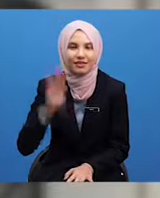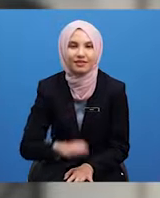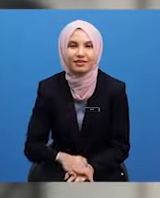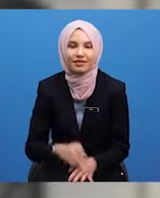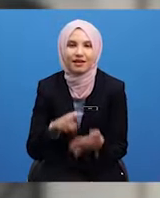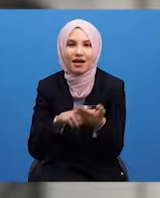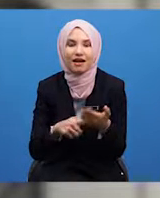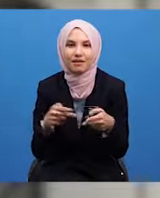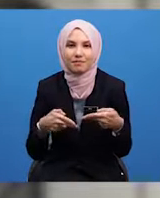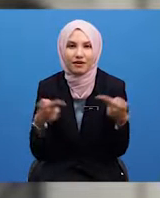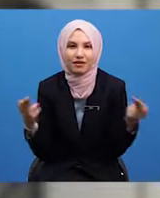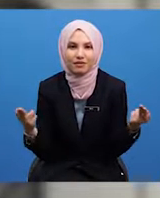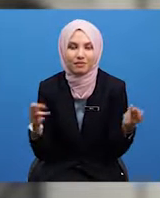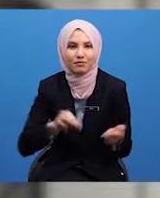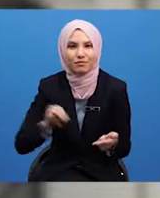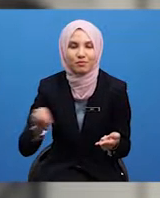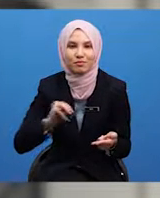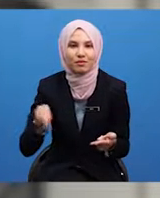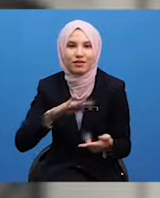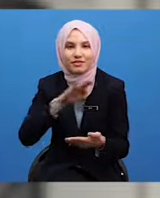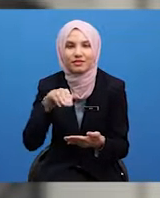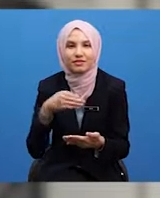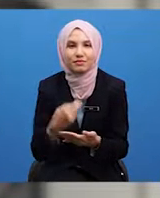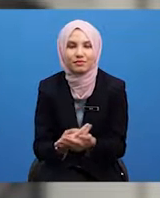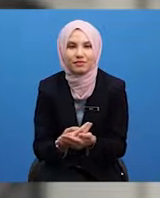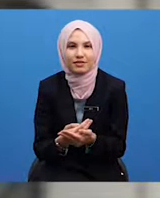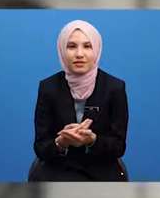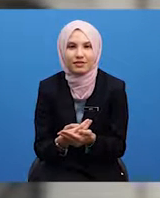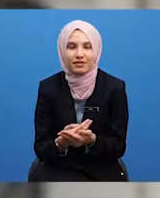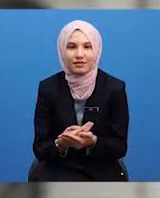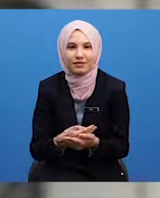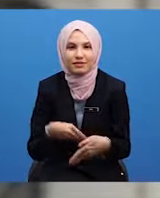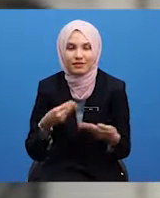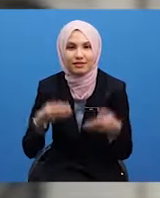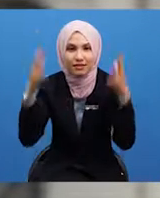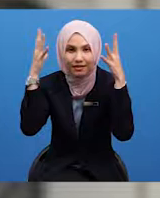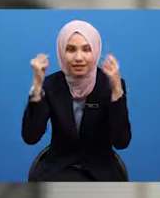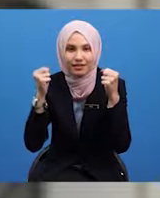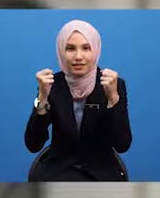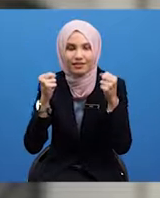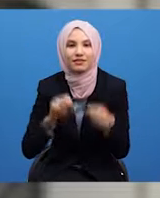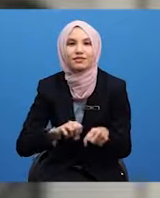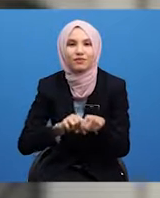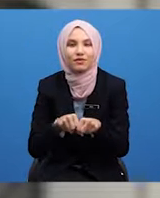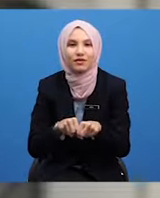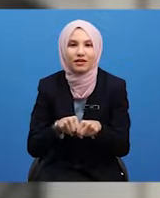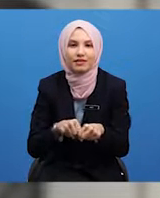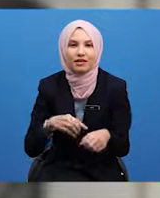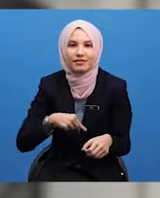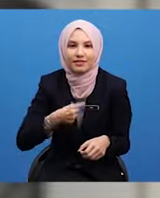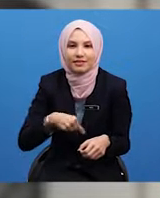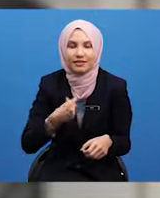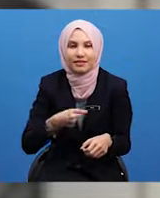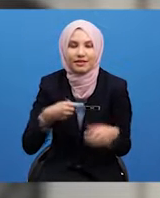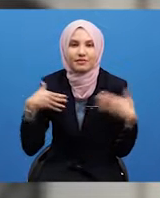Apa khabar murid-murid sekalian? Bagaimanakah anda pada hari ini? Saya harapkan semoga anda ceria dan sentiasa menjaga